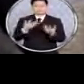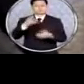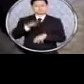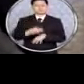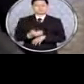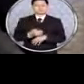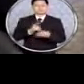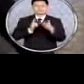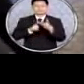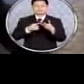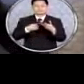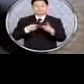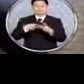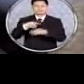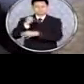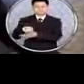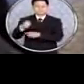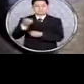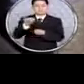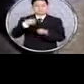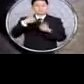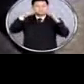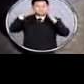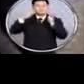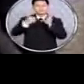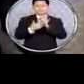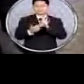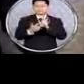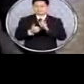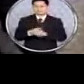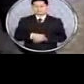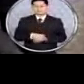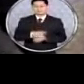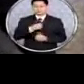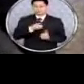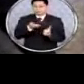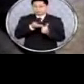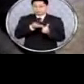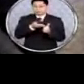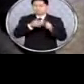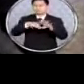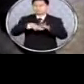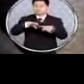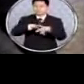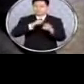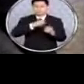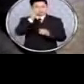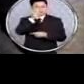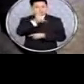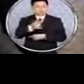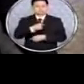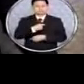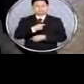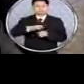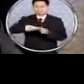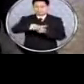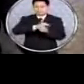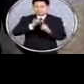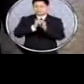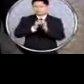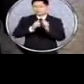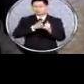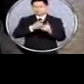三，我也同意宋主席讲的，我们必须要培养这个文化的欣赏者，全民的美学